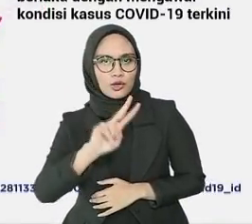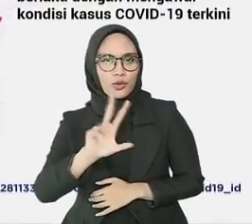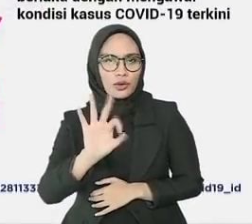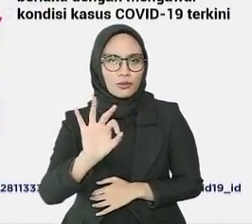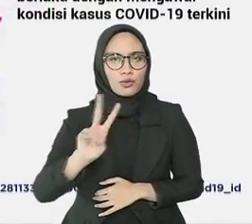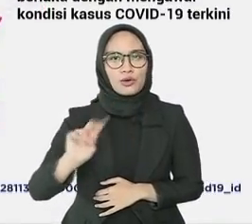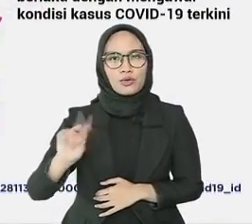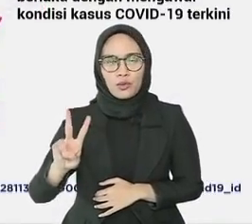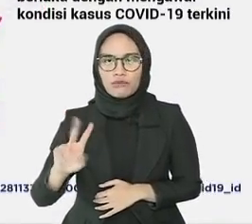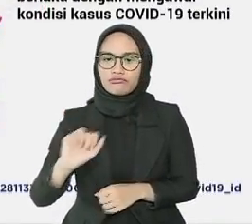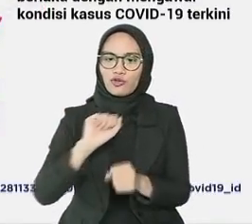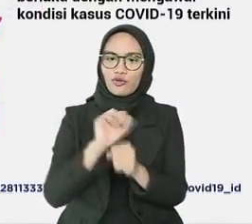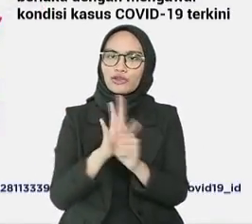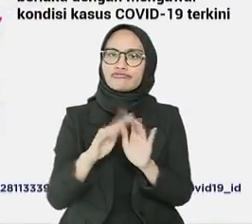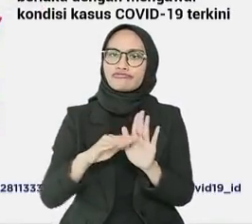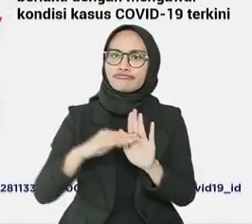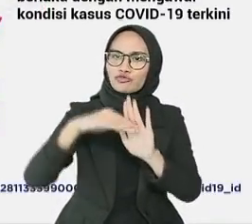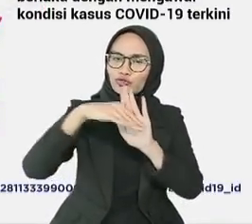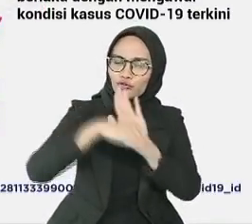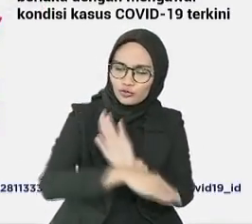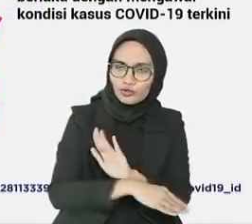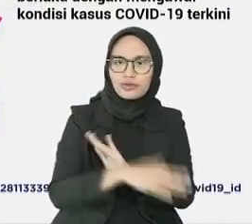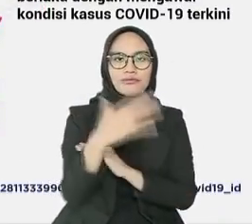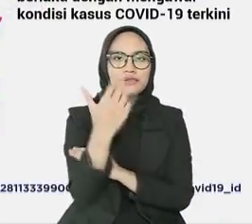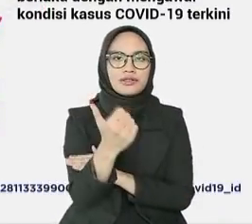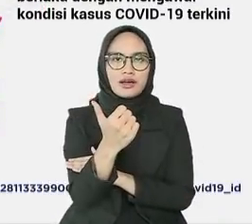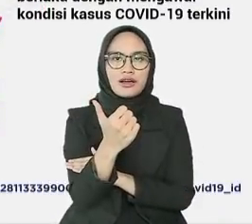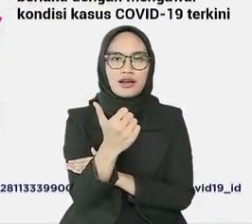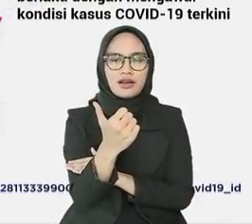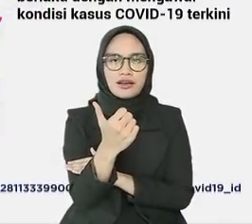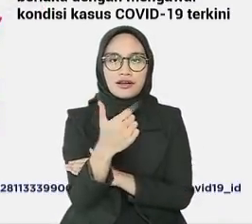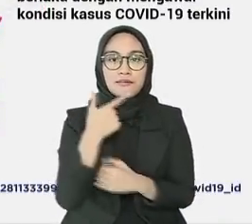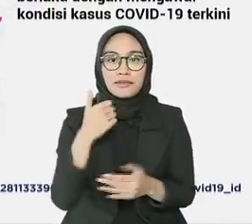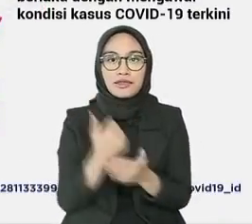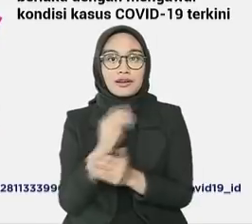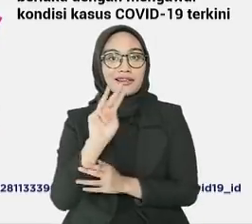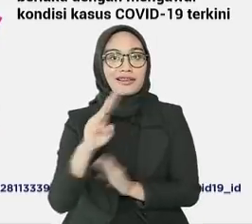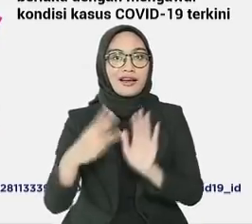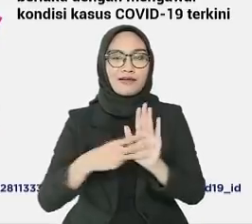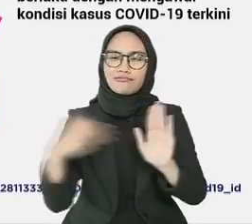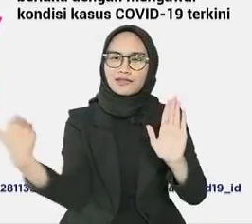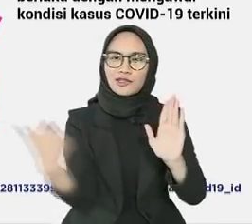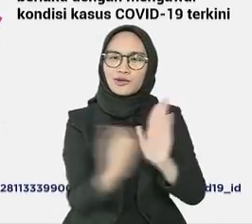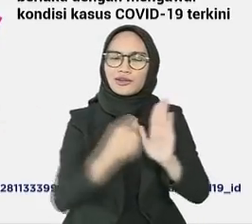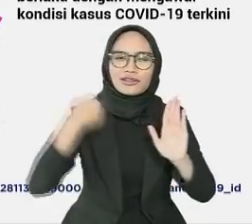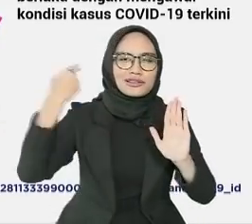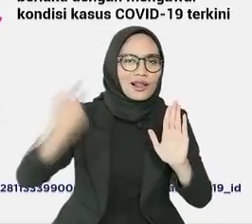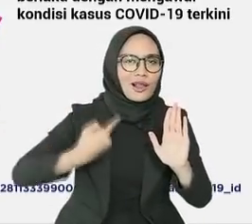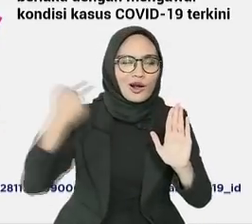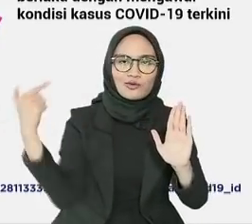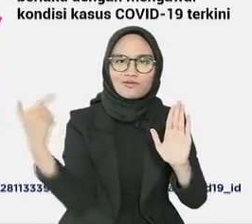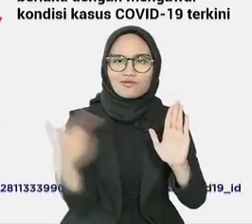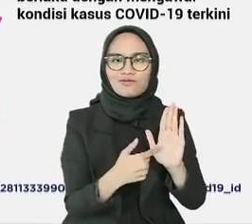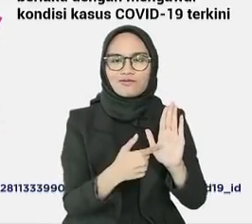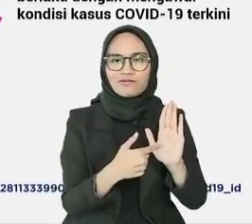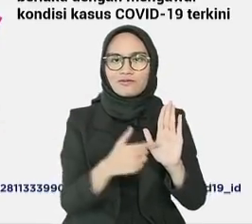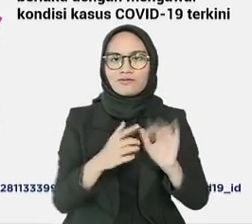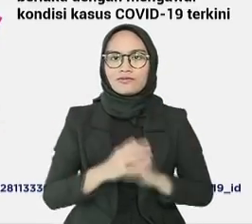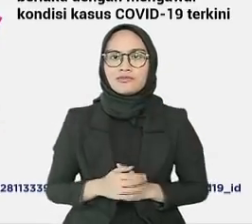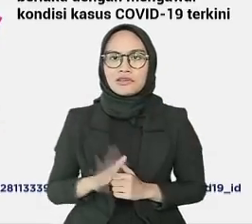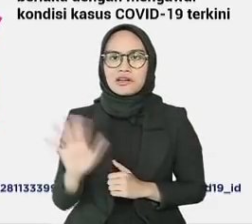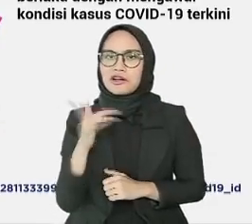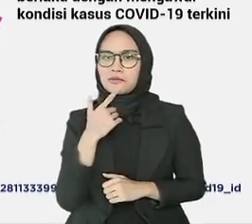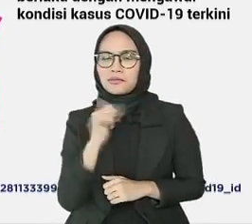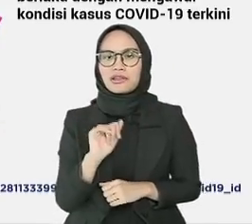diantaranya yang pertama, menjalankan protokol kesehatan 3M secara komprehensif dan konsisten. Artinya,